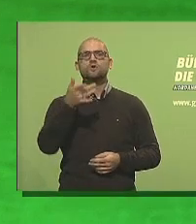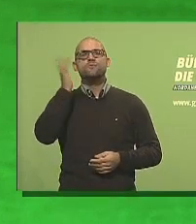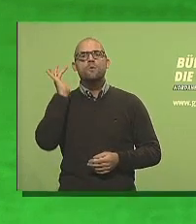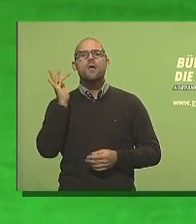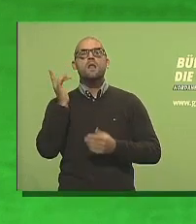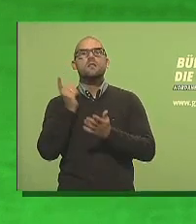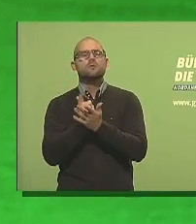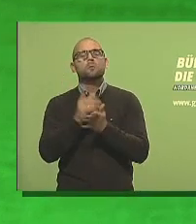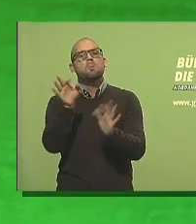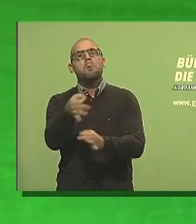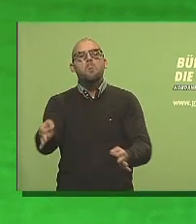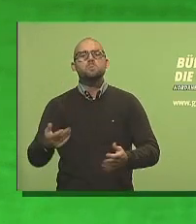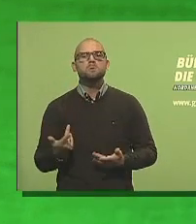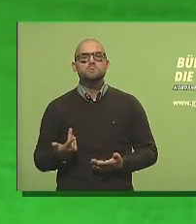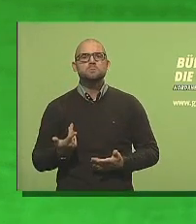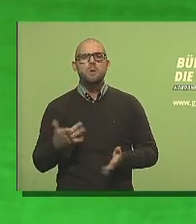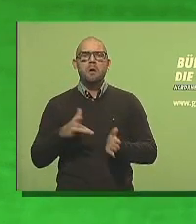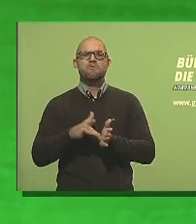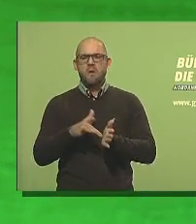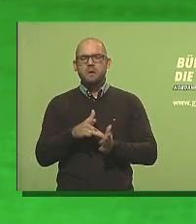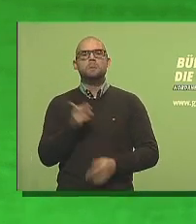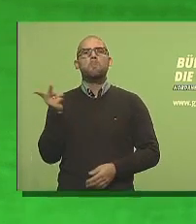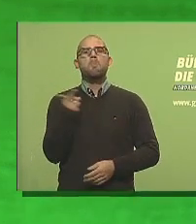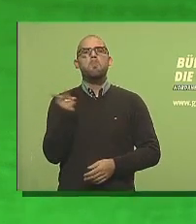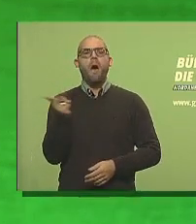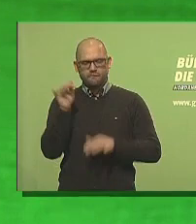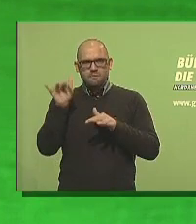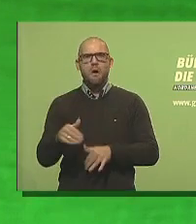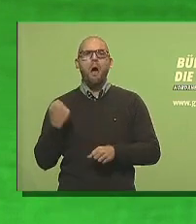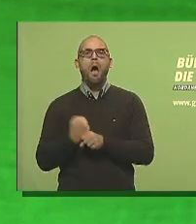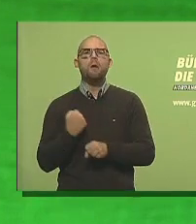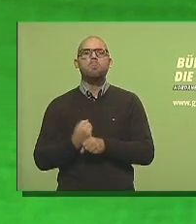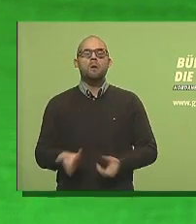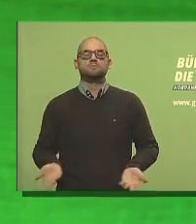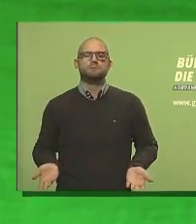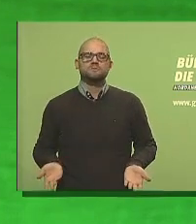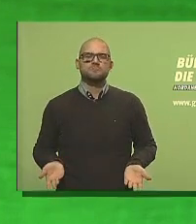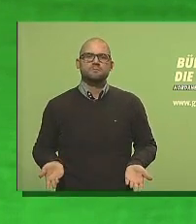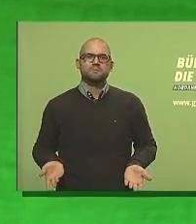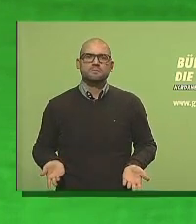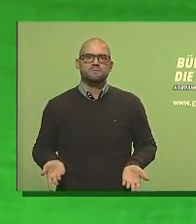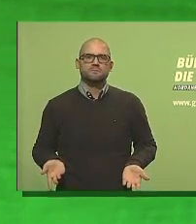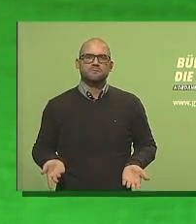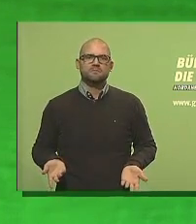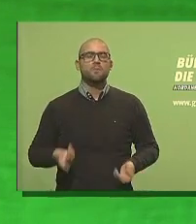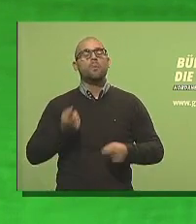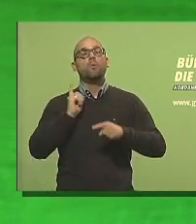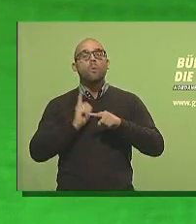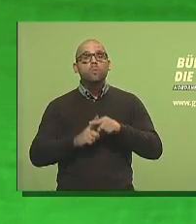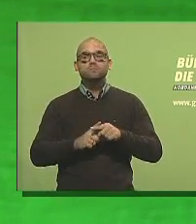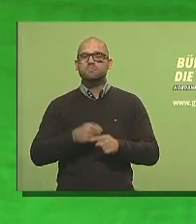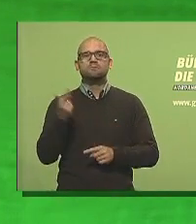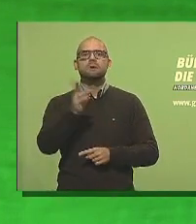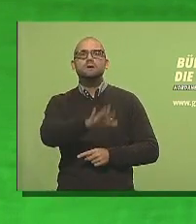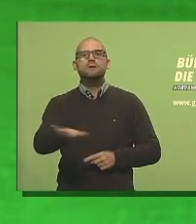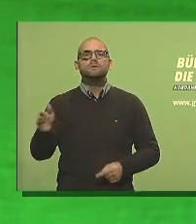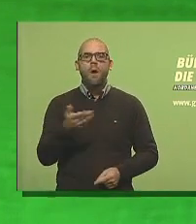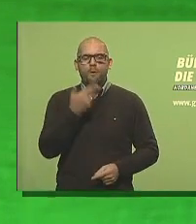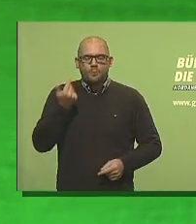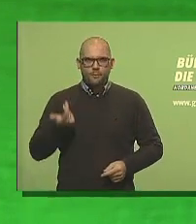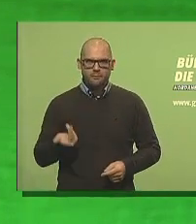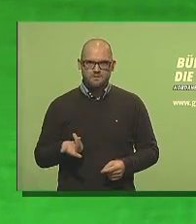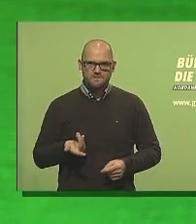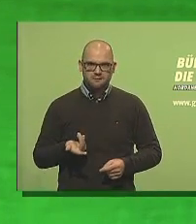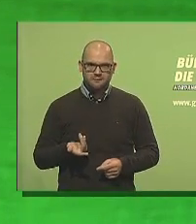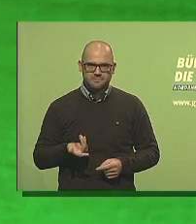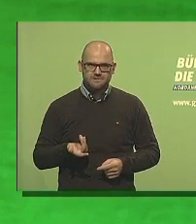nicht, weil da ja in der Regel beide Partner arbeiten und weil sie im Übrigen keine Kinder haben. Liebe Freundinnen